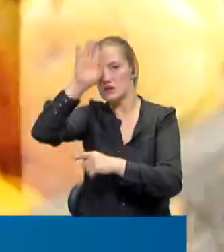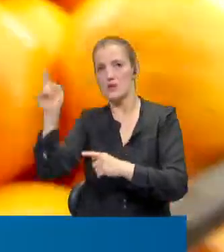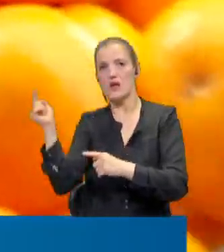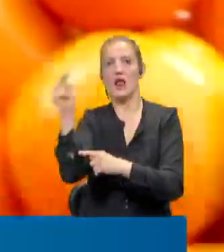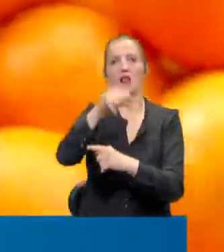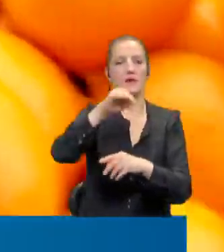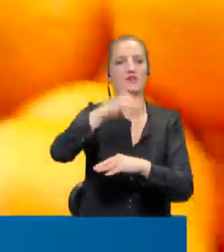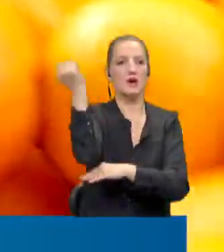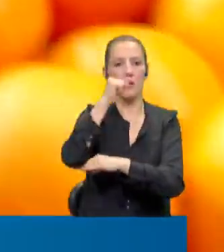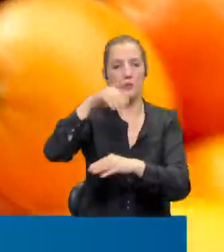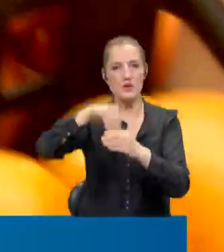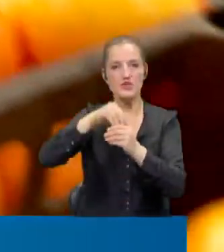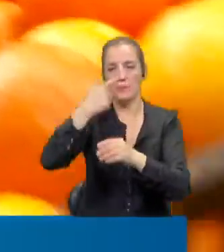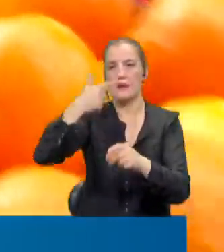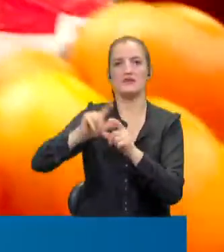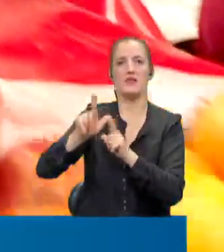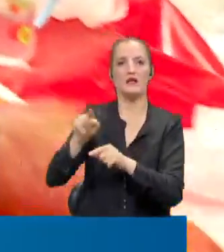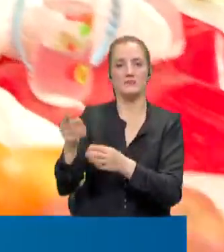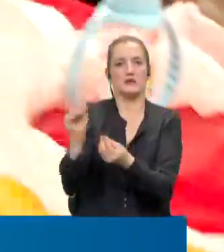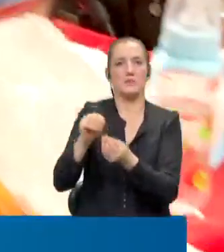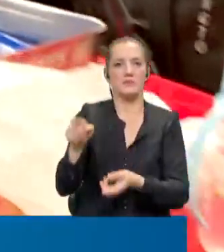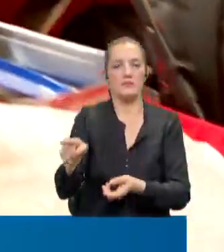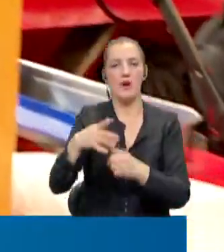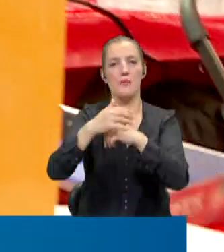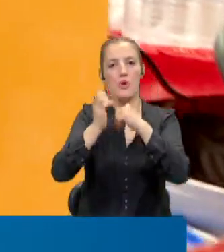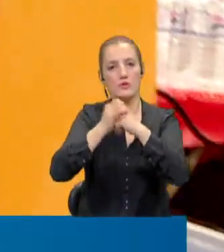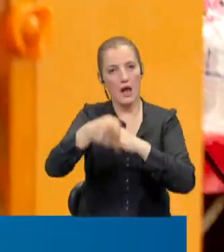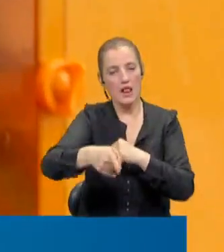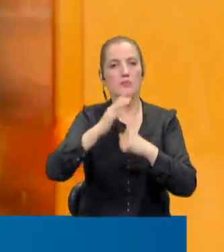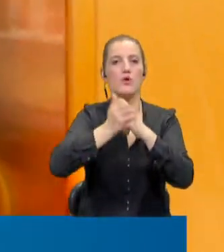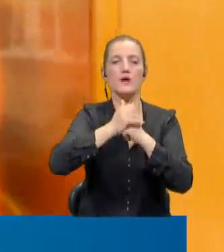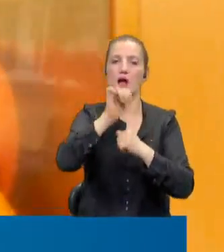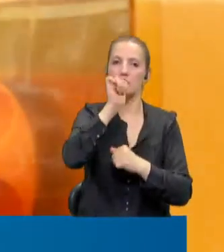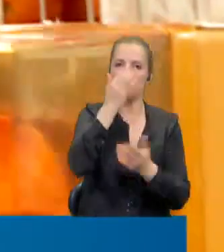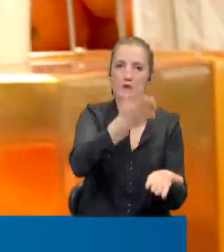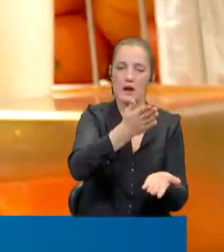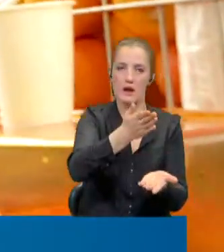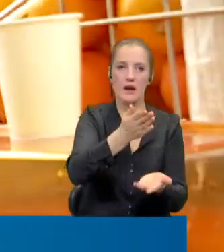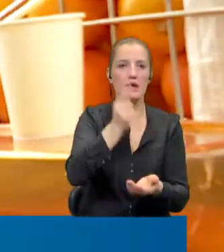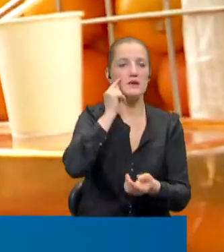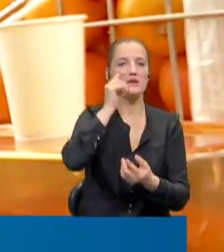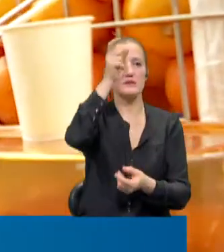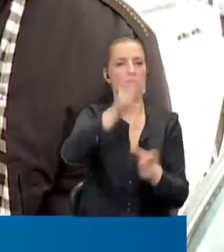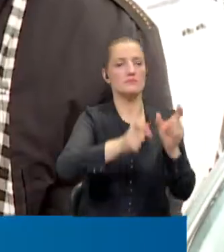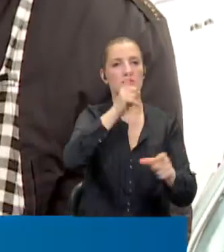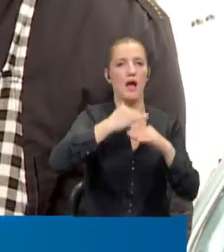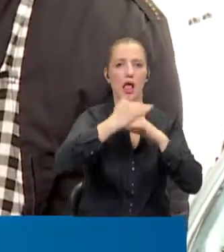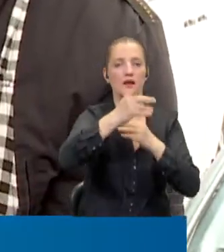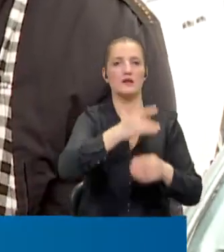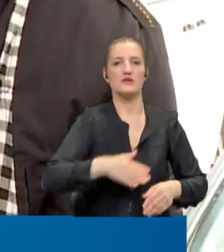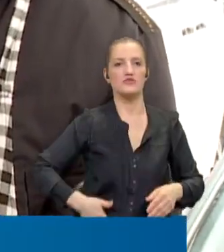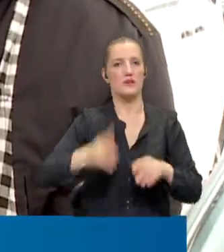onların kullandığı mazottaki zam portakala portakaldan portakal suyuna yani tüketicinin cebine yansıyor